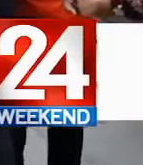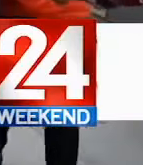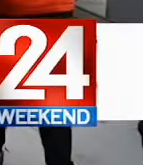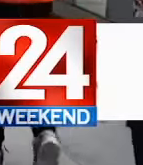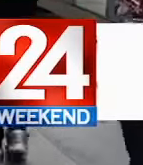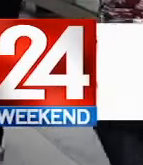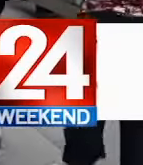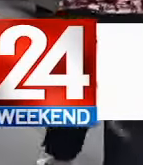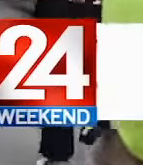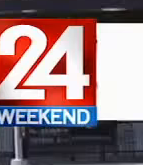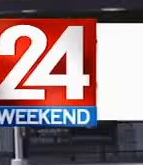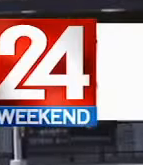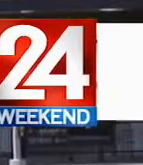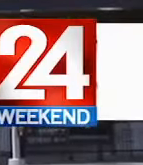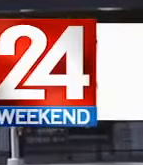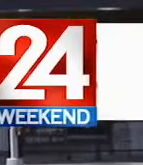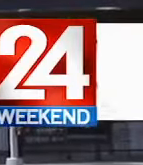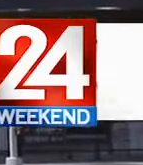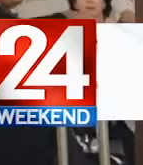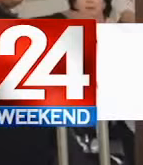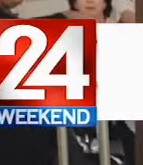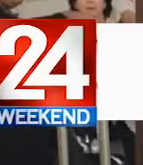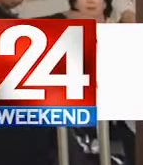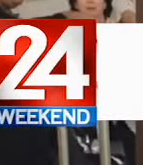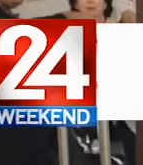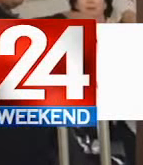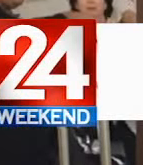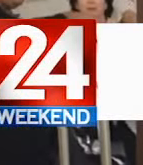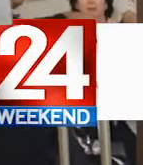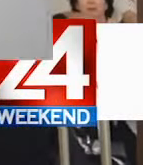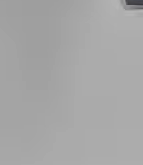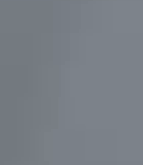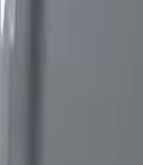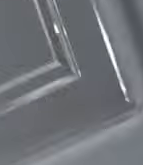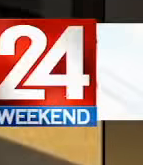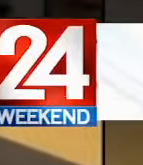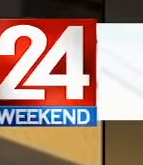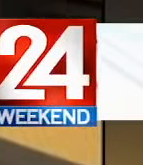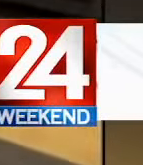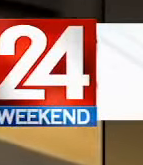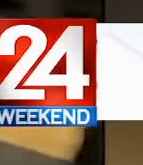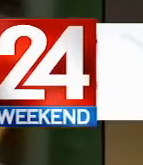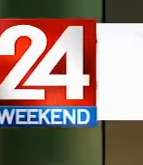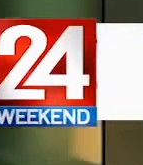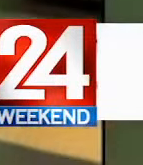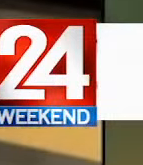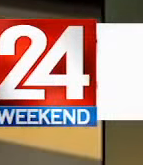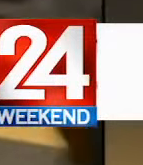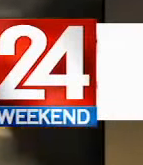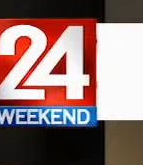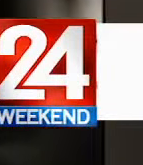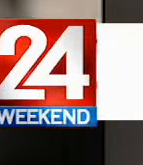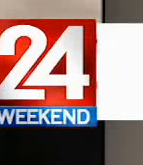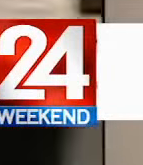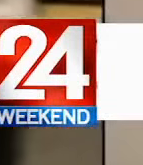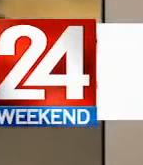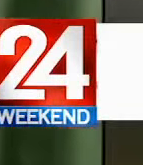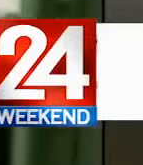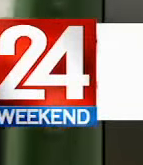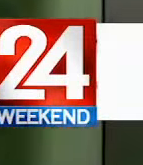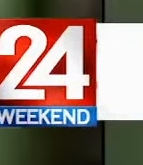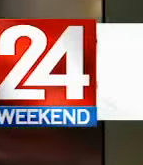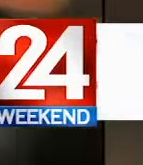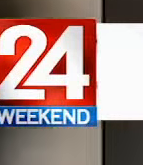Pinay nurse na inatake ng hold-upper sa New York sa Amerika, namatay. Sa New York pa rin, operasyon ng